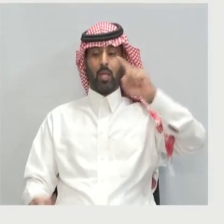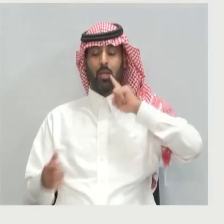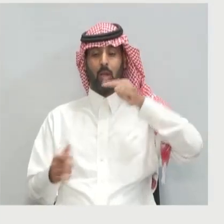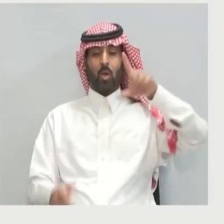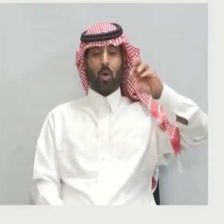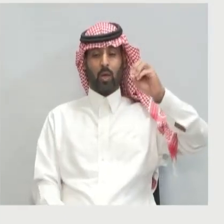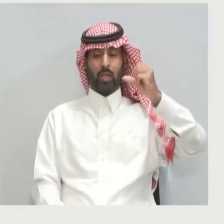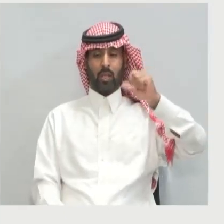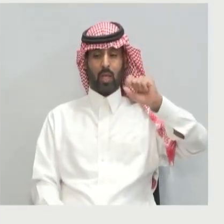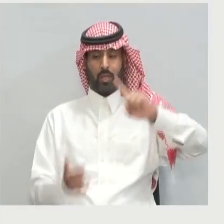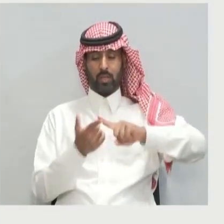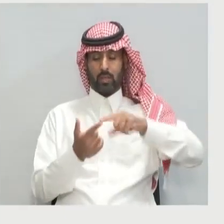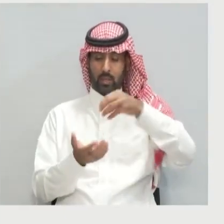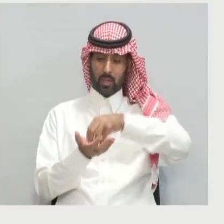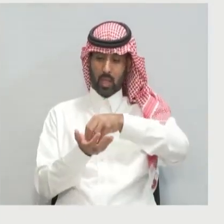نتورك